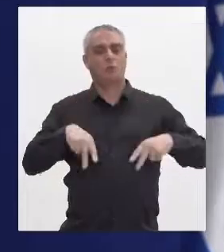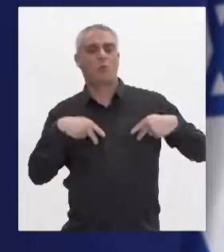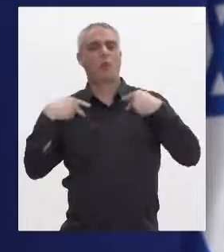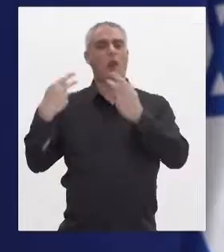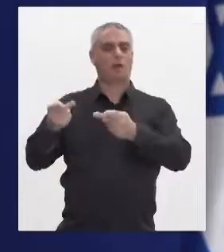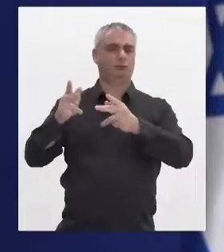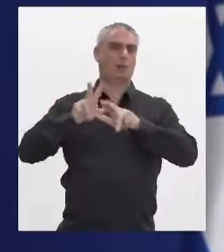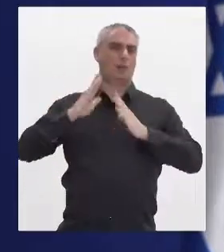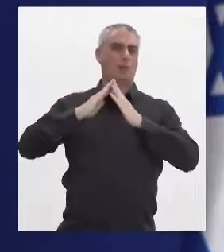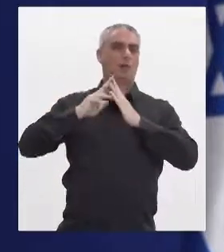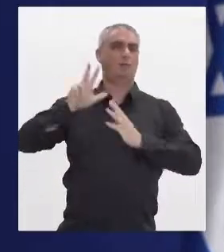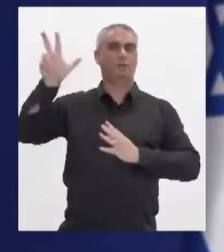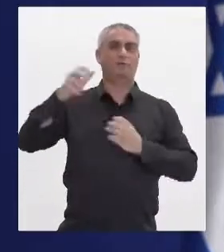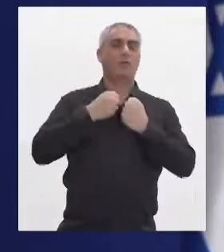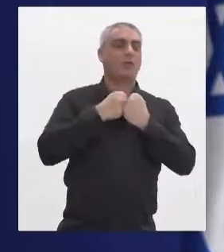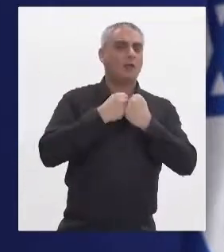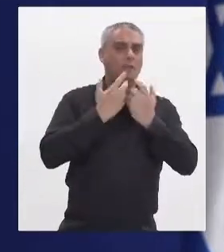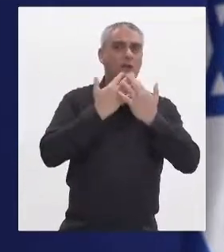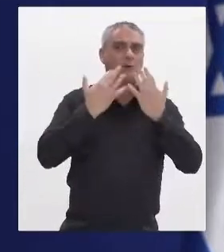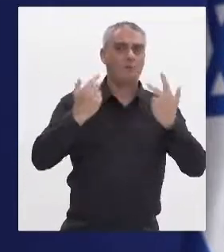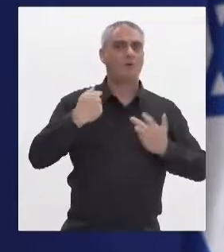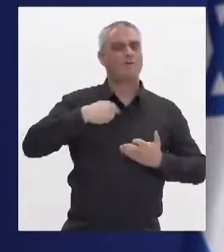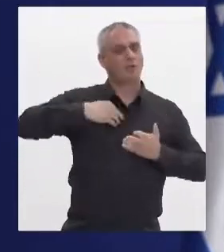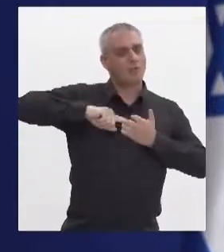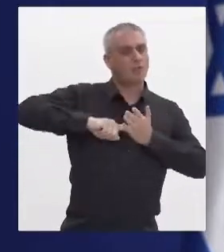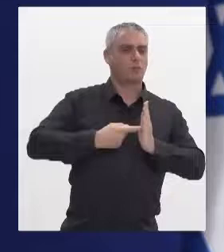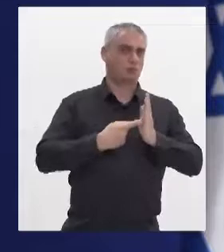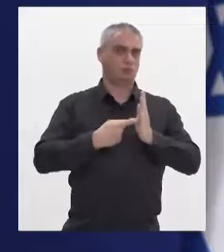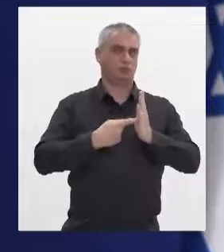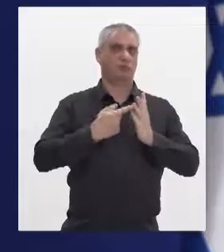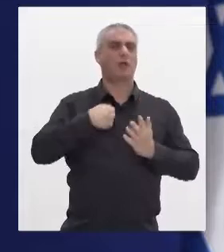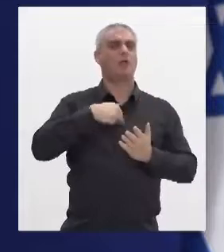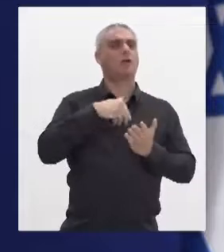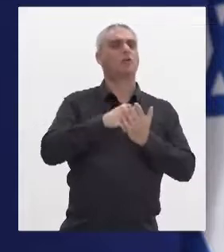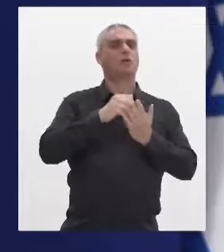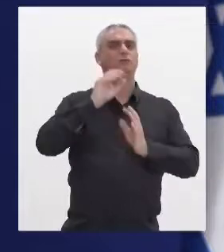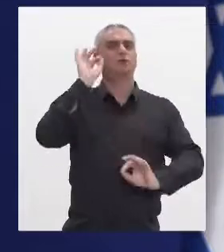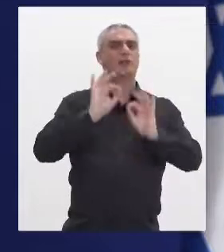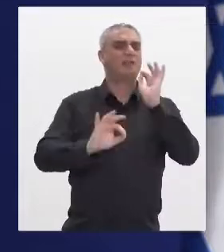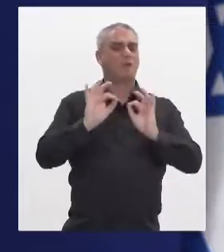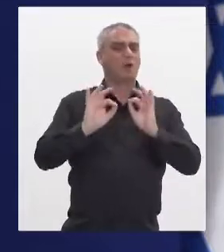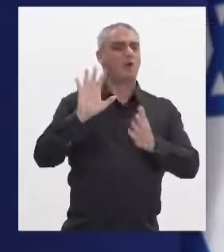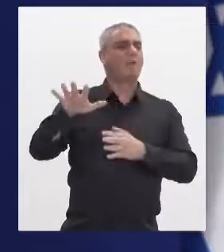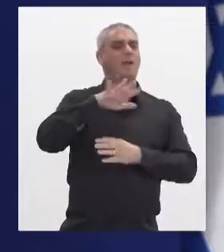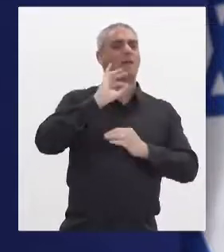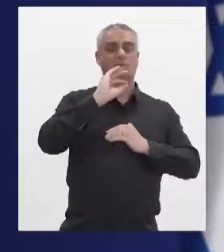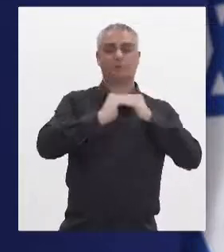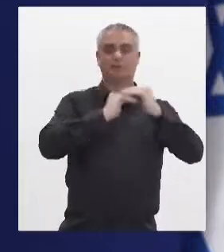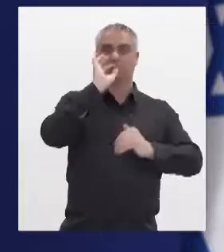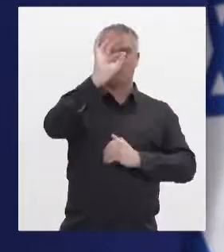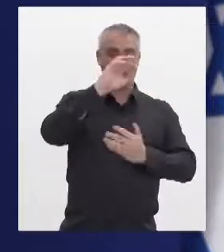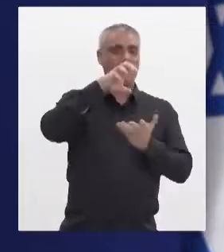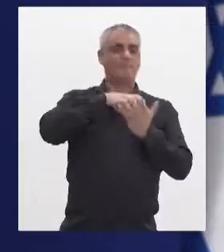לבתיהם האתגר ברור ואנחנו נחושים אנחנו נמשיך לפגו גוע במערכים הצביים של חיזבלה